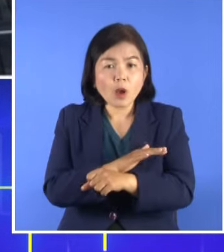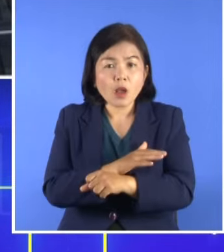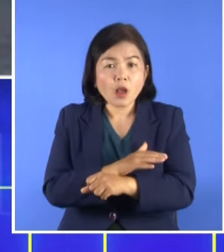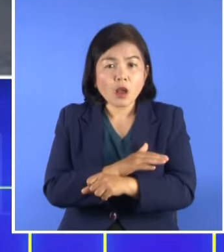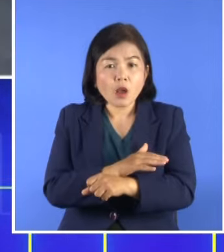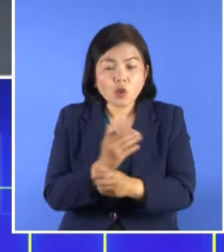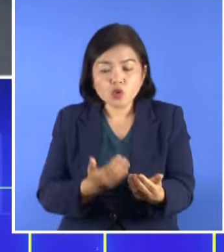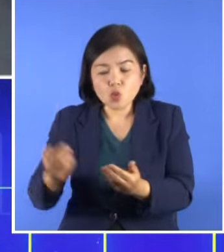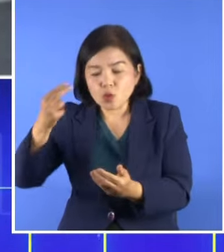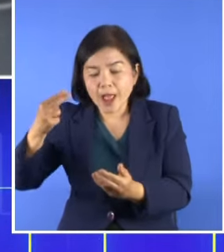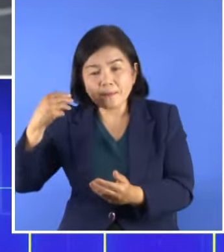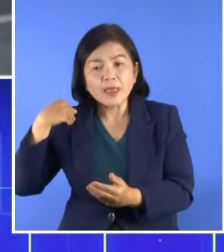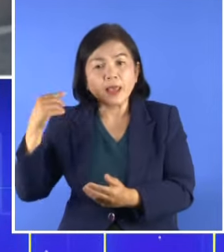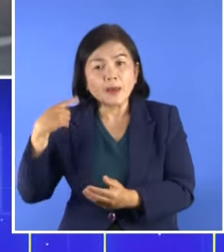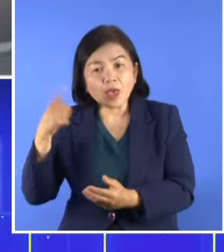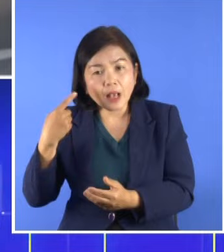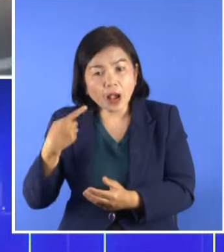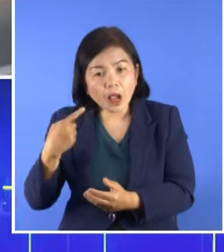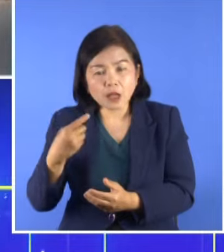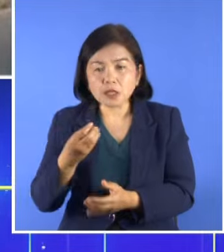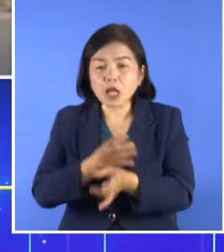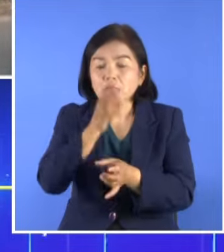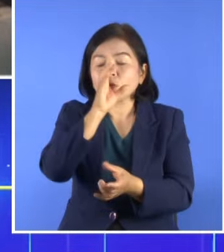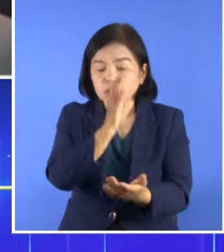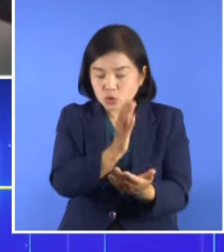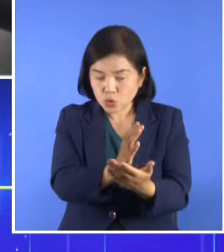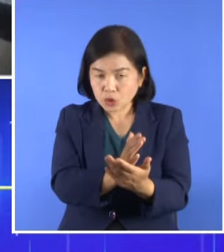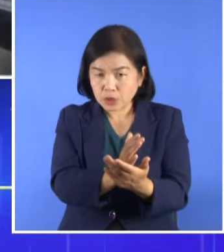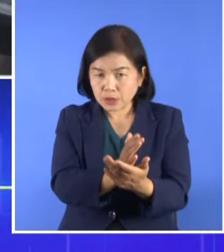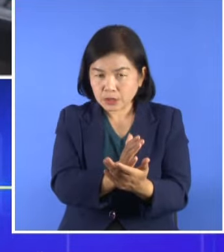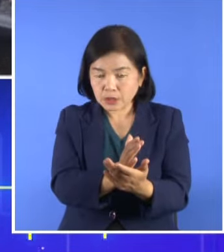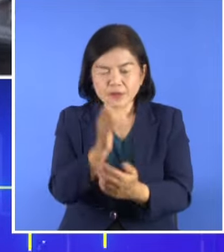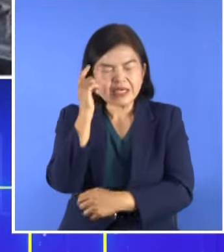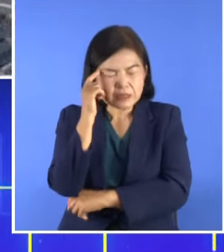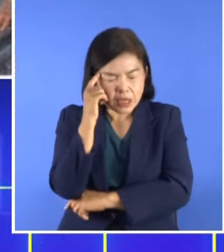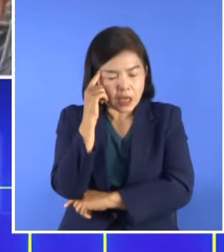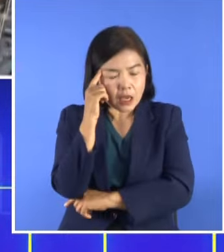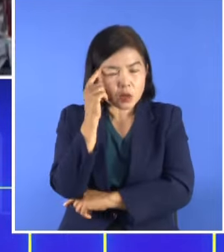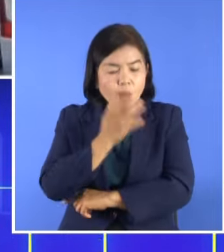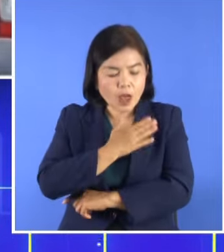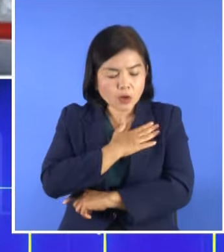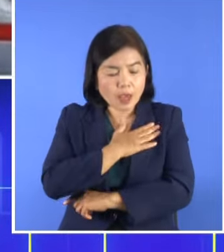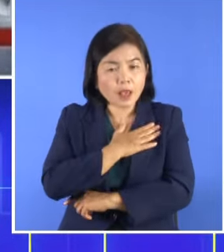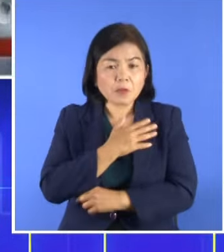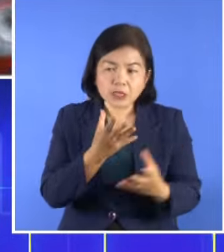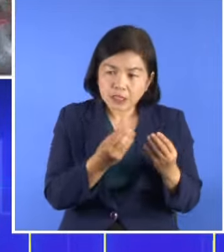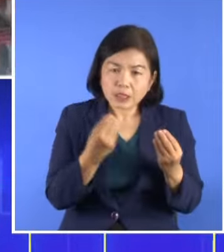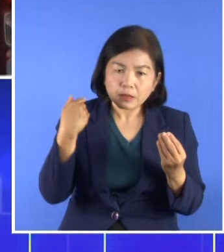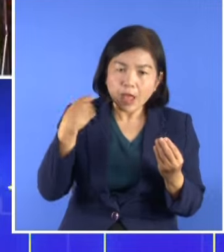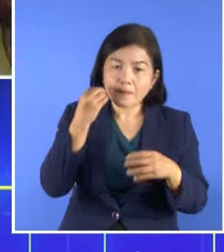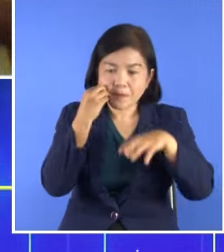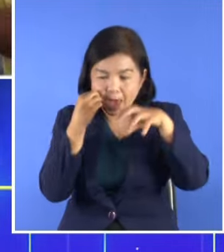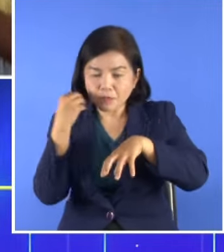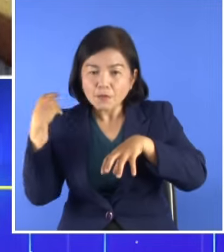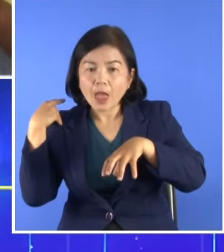อลูกหลานมีไหมเนี่ยหยุดกินเหล้าสักหน่อยนึงมานั่งทบทวนตัวเองได้ไหมมีที่มีทางมีบ้านมีช่อง